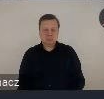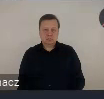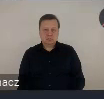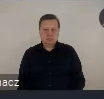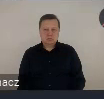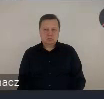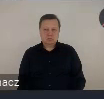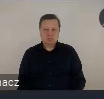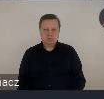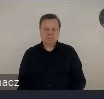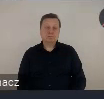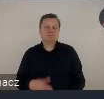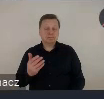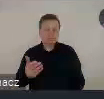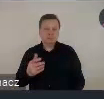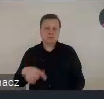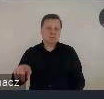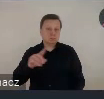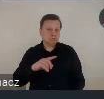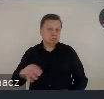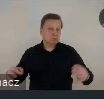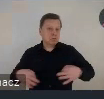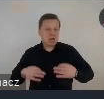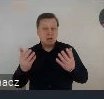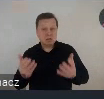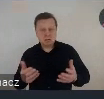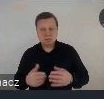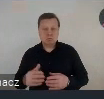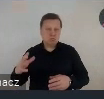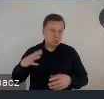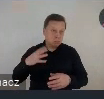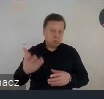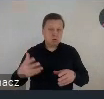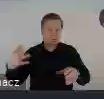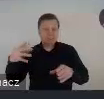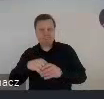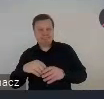Ponieważ nie wiem, jak duża część z Państwa brała udział w